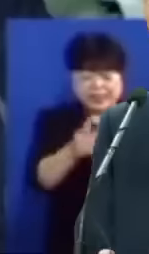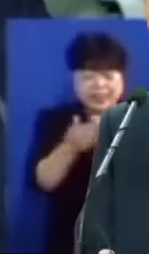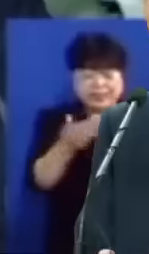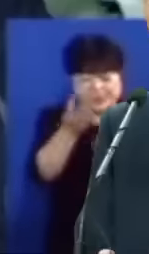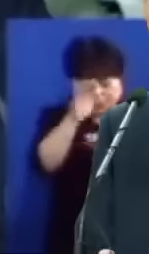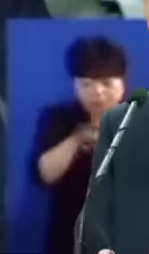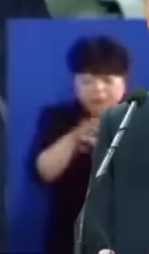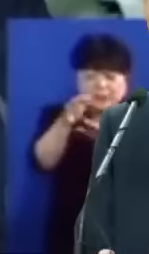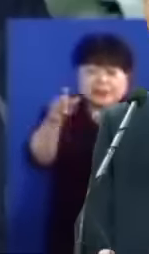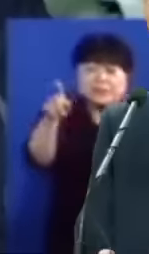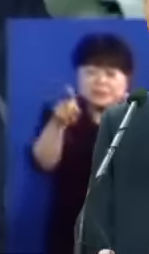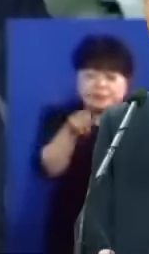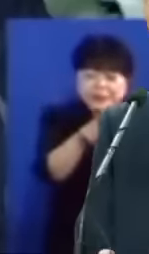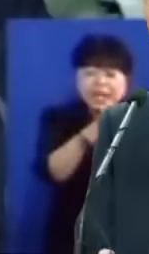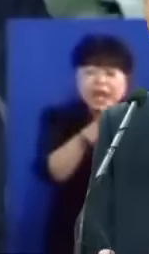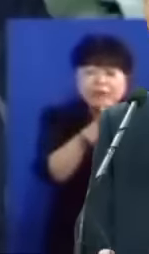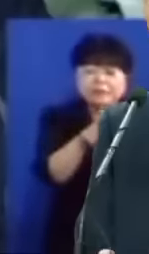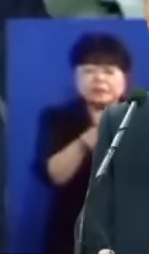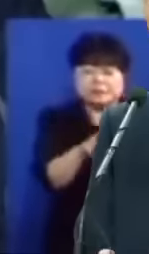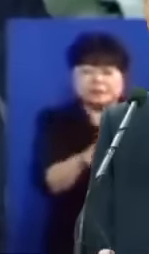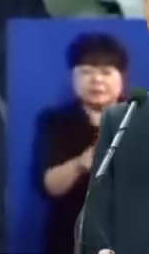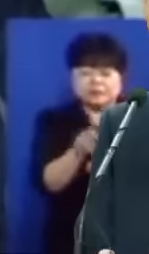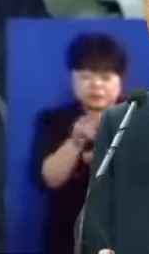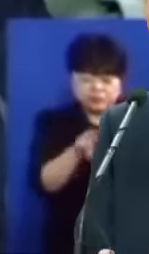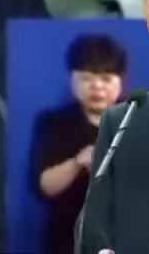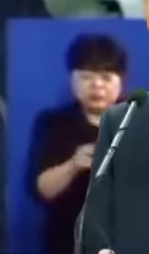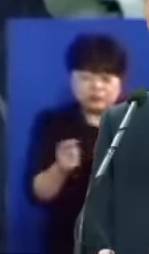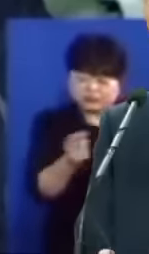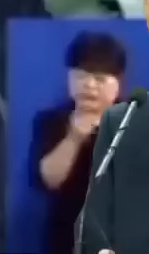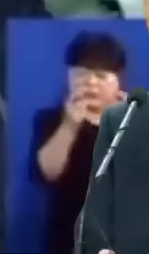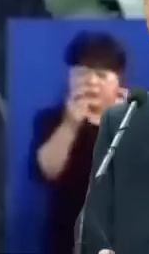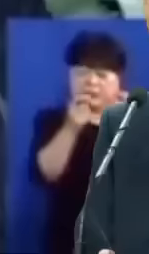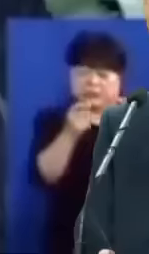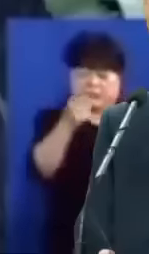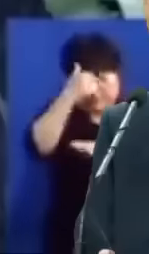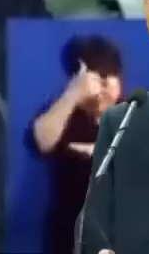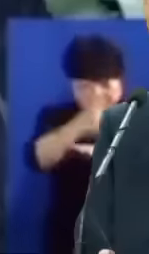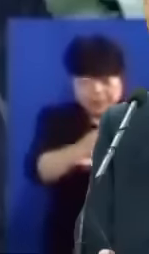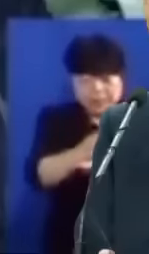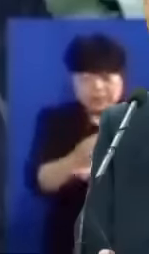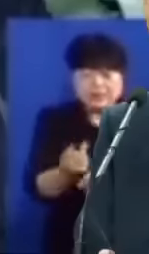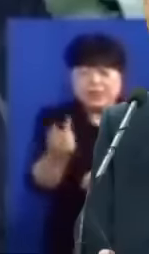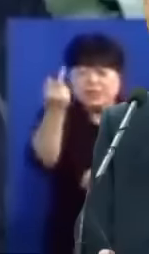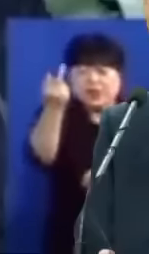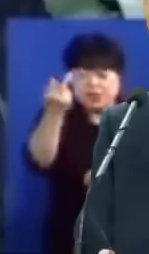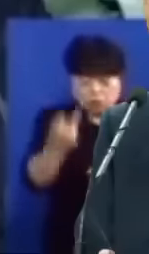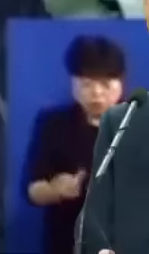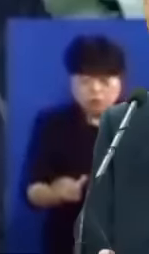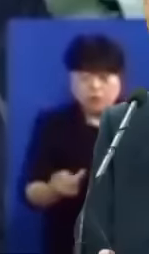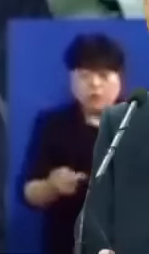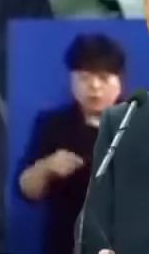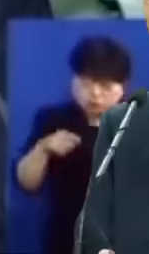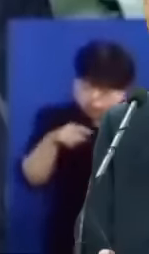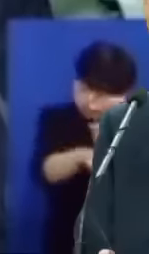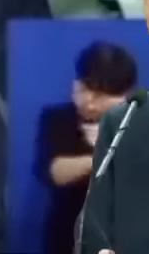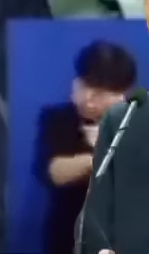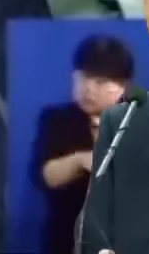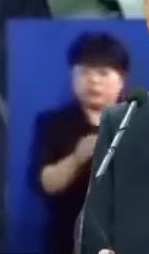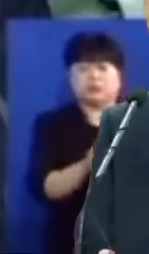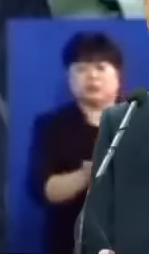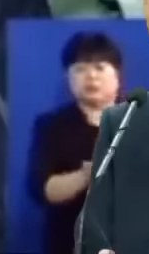하나님을 예배드리는 신앙 문제로 서로 다투어서 결국에는 가인이 아벨을 쳐